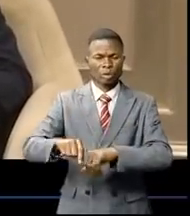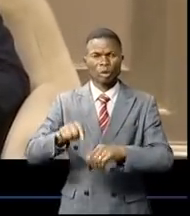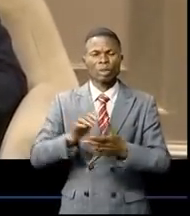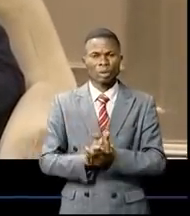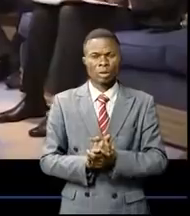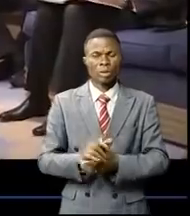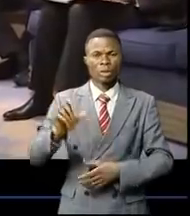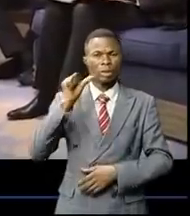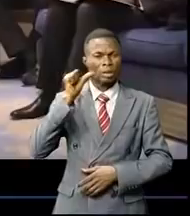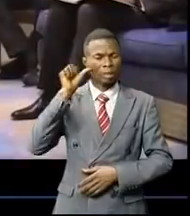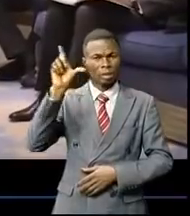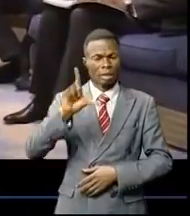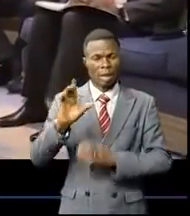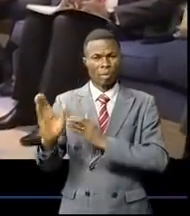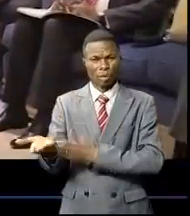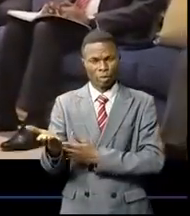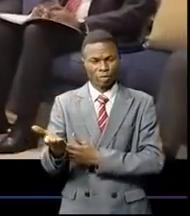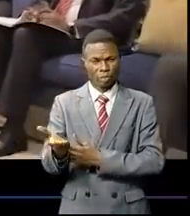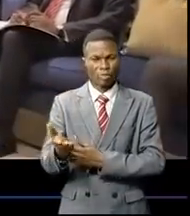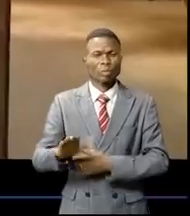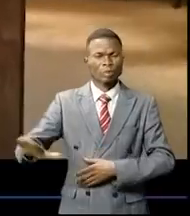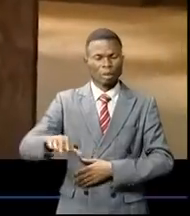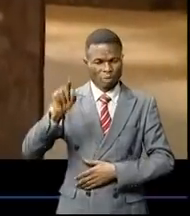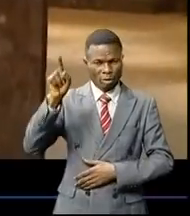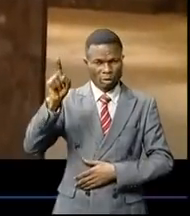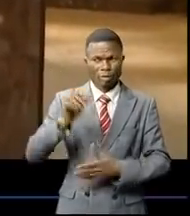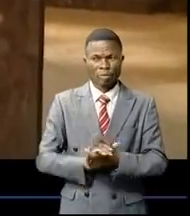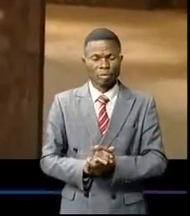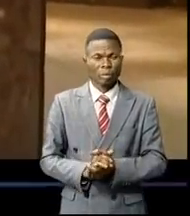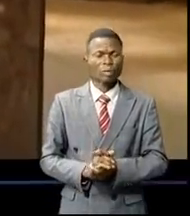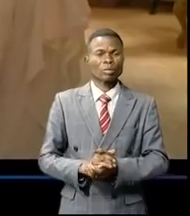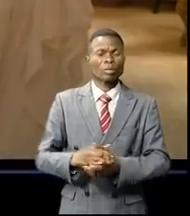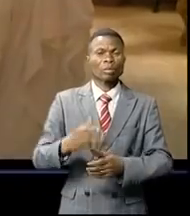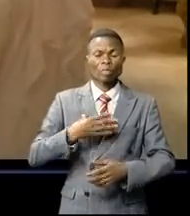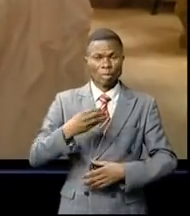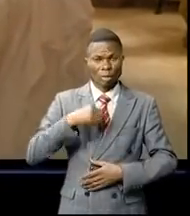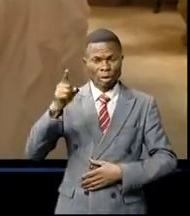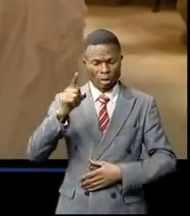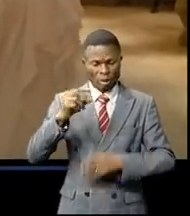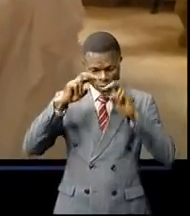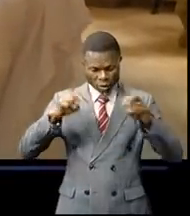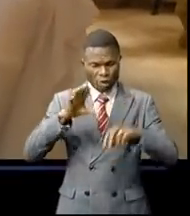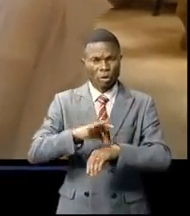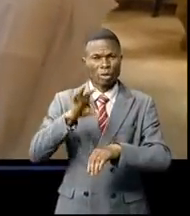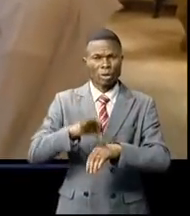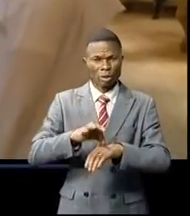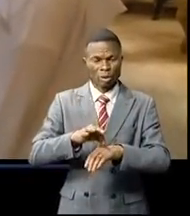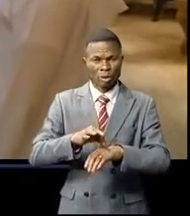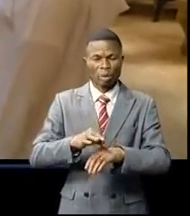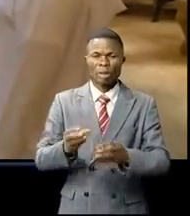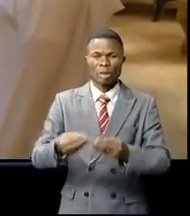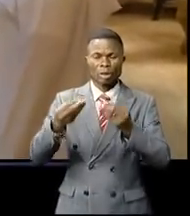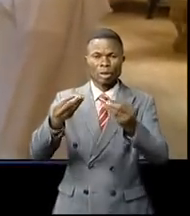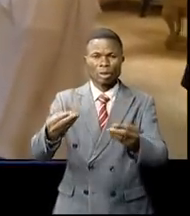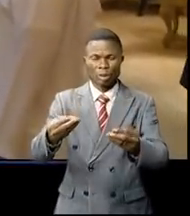ce lundi en début de matinée à l'émirat palace hotel les émirati confirme examiner les opportunités qui peuvent être offertes